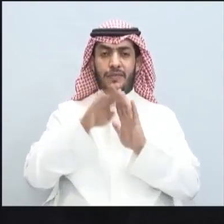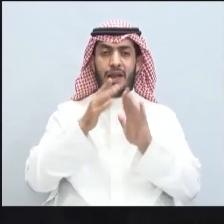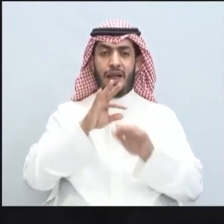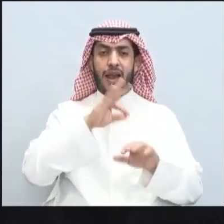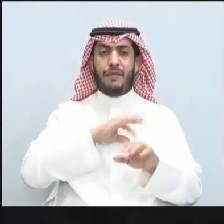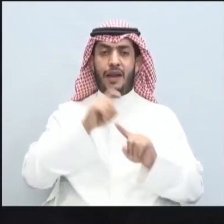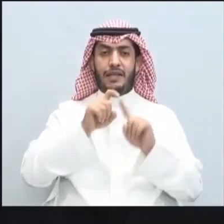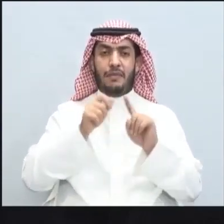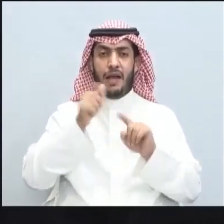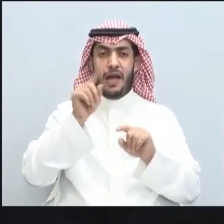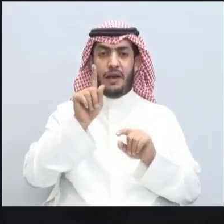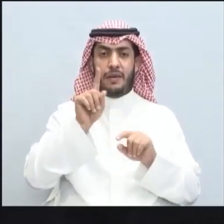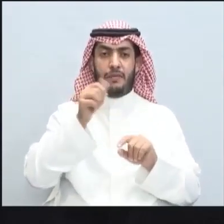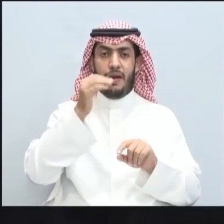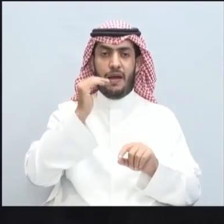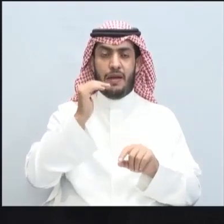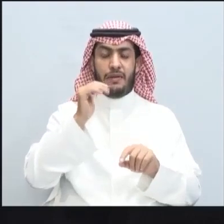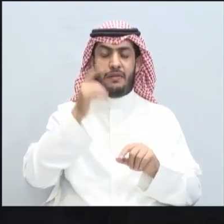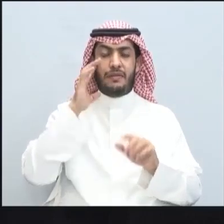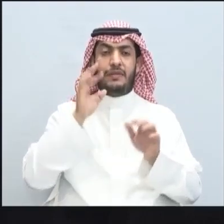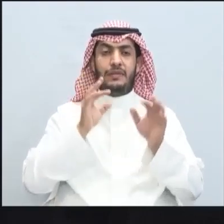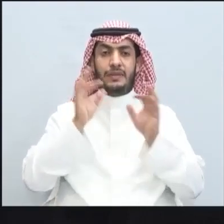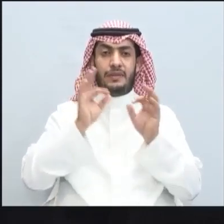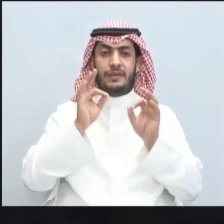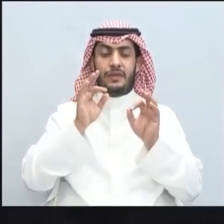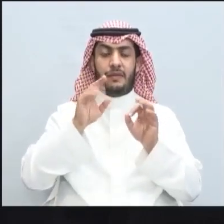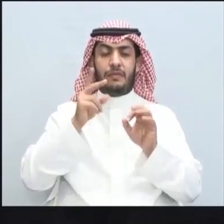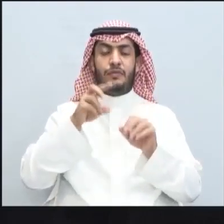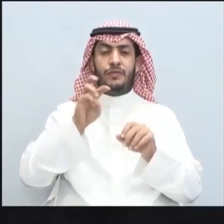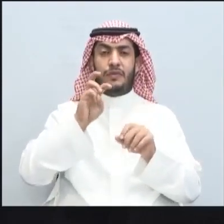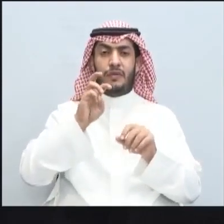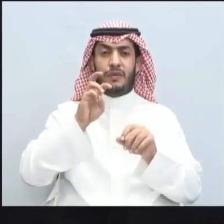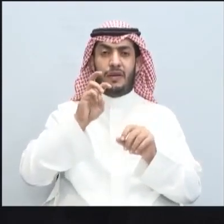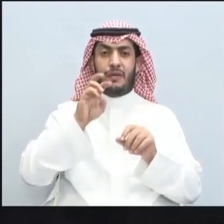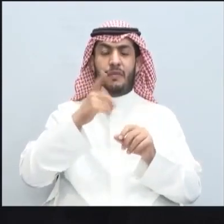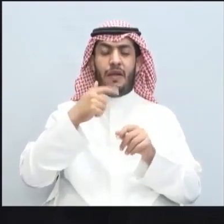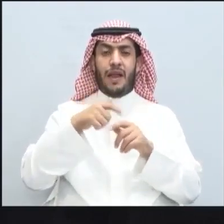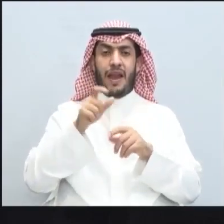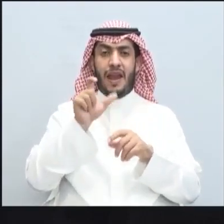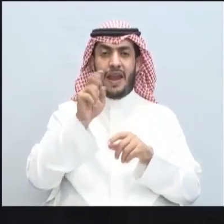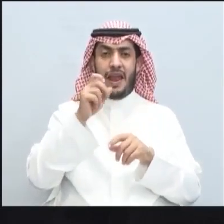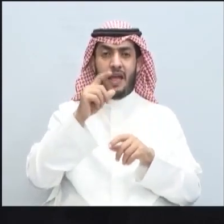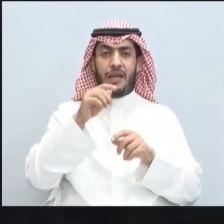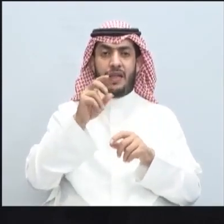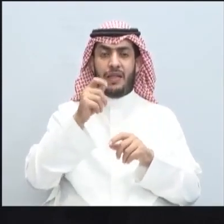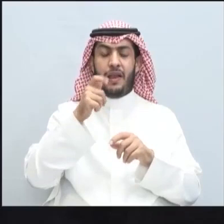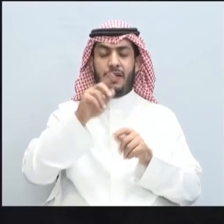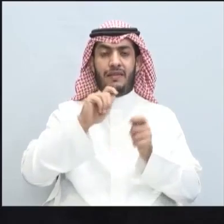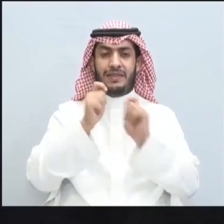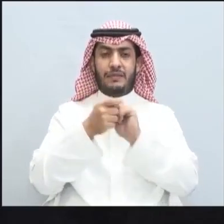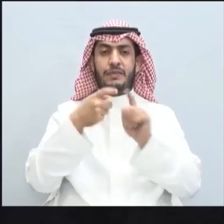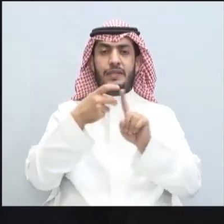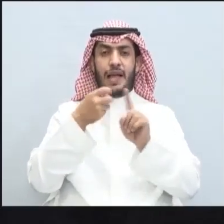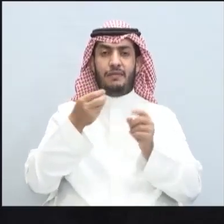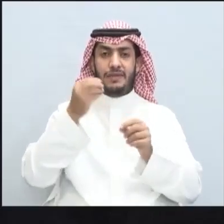للشركه قد تنهج الشركه استراتيجيه ايضا اخرى بدل ان تقوم باعطاء النقد تقوم بتوزيع اسهم منح